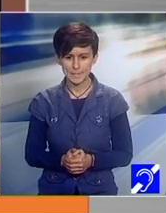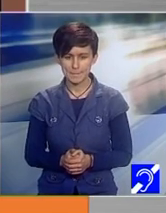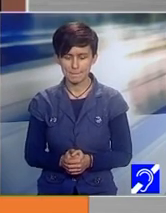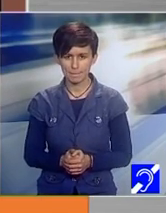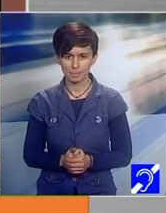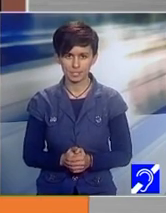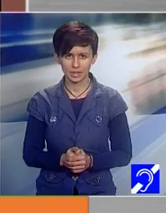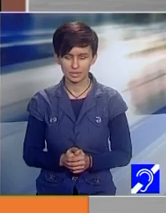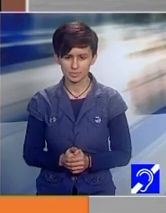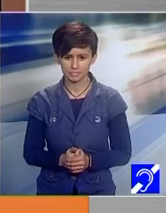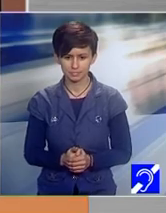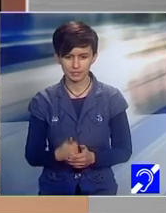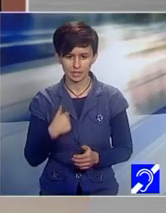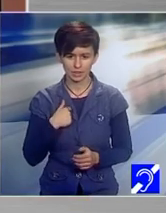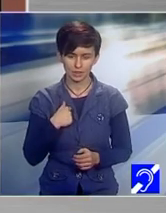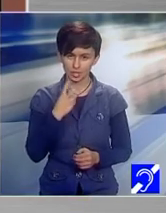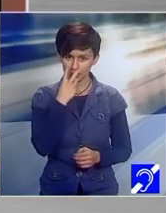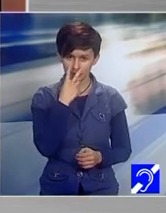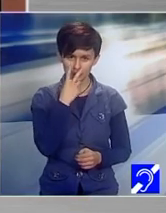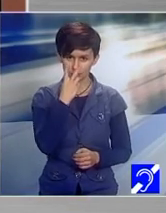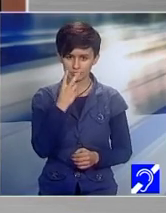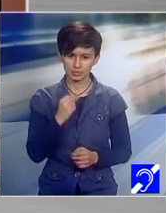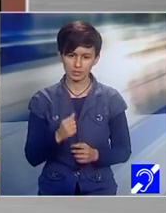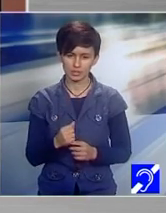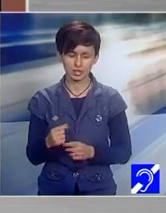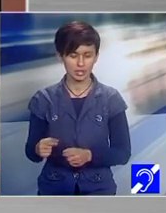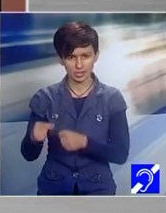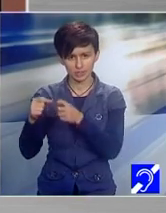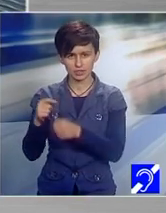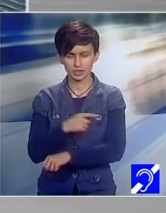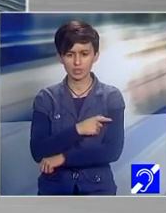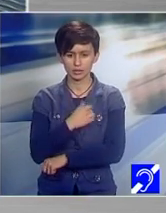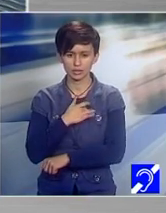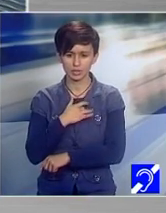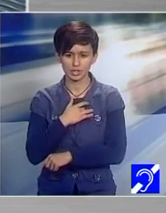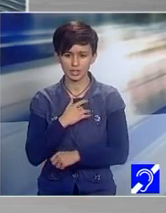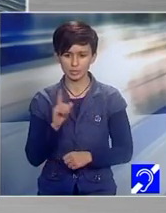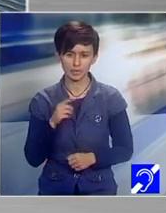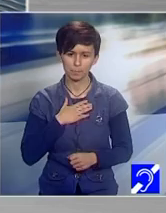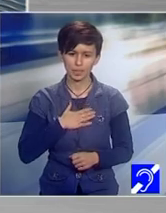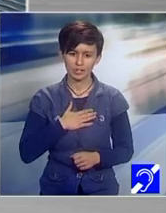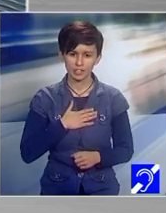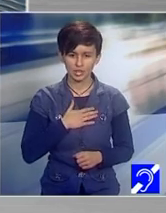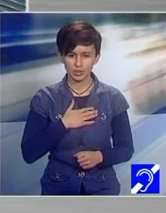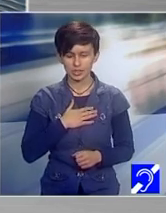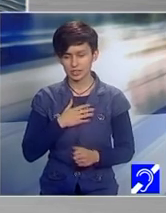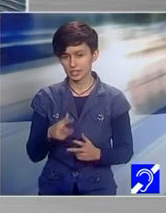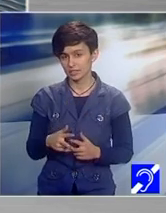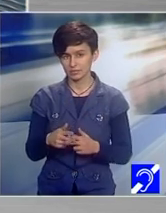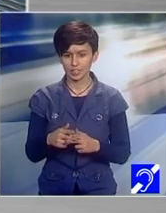imagini. Iar Institutul Inimii, acum nu vreau să-i ridic mingea la fileu domnului doctor. E